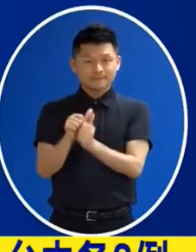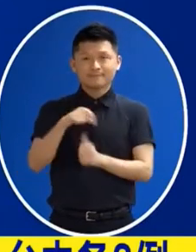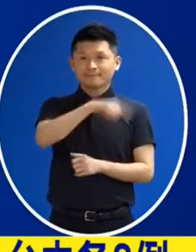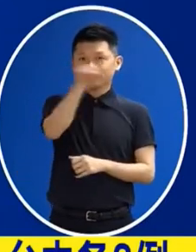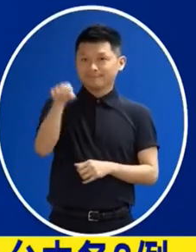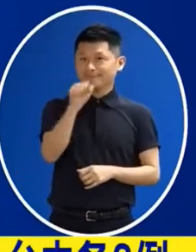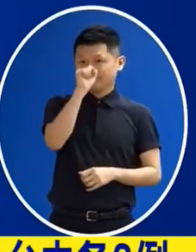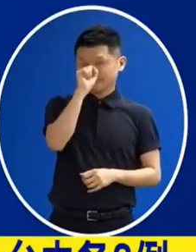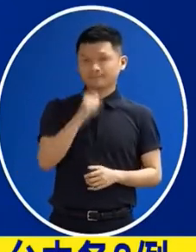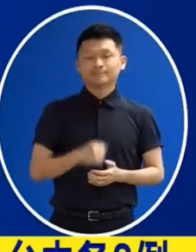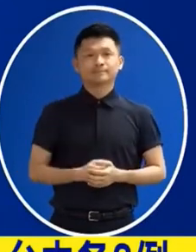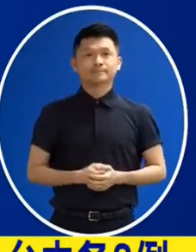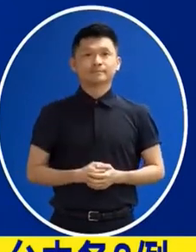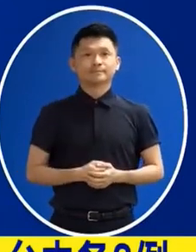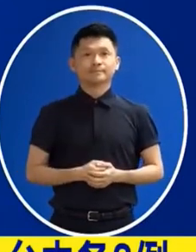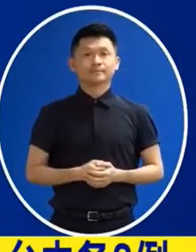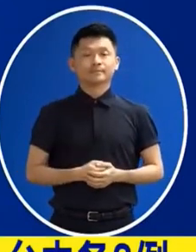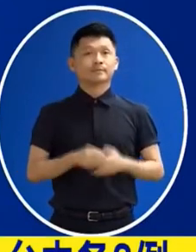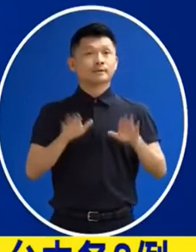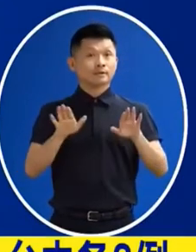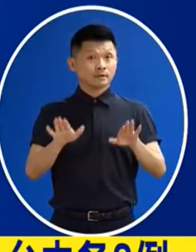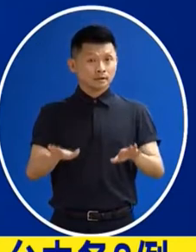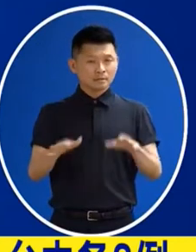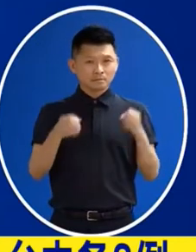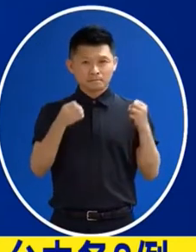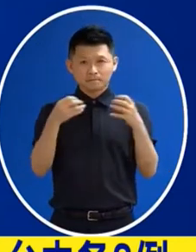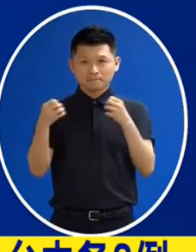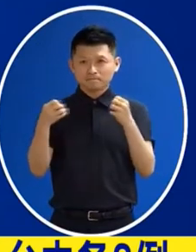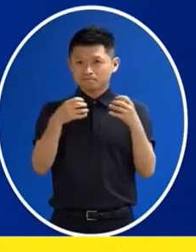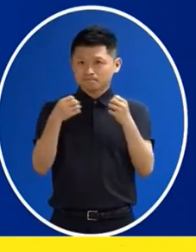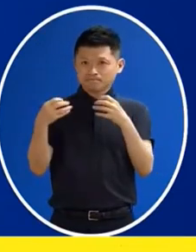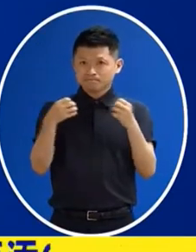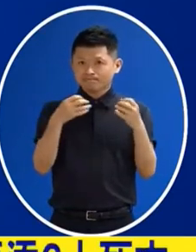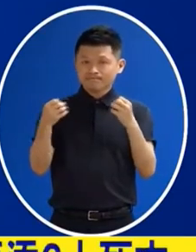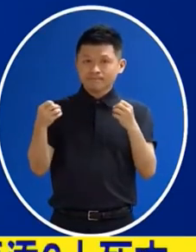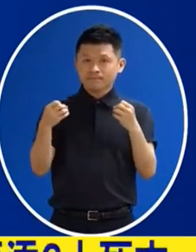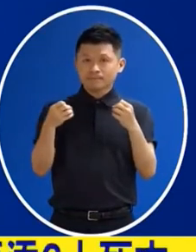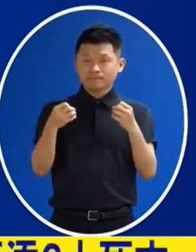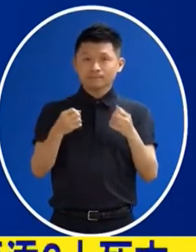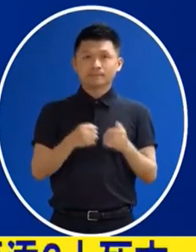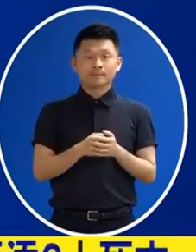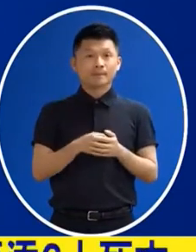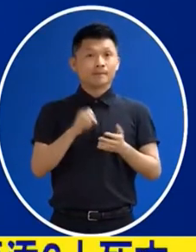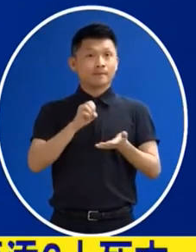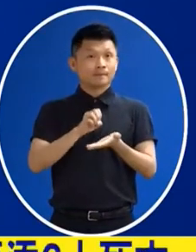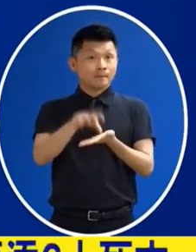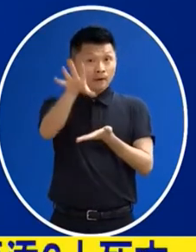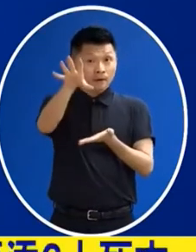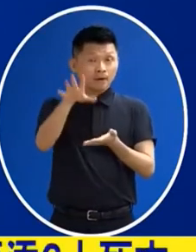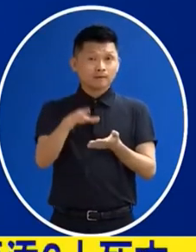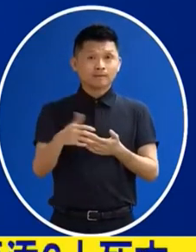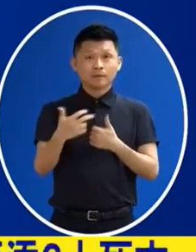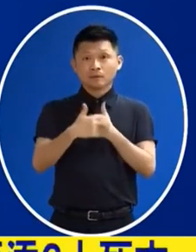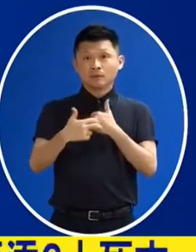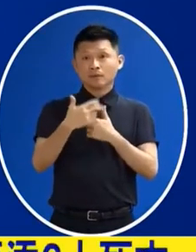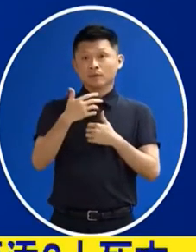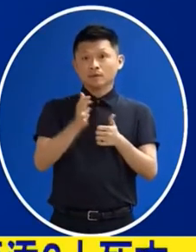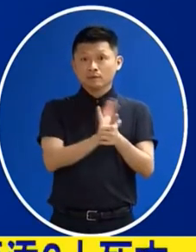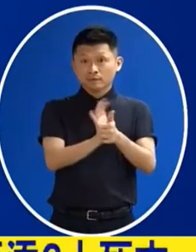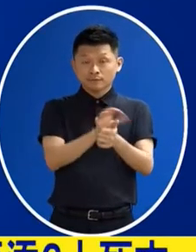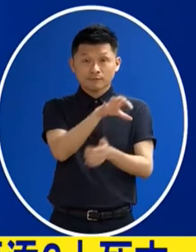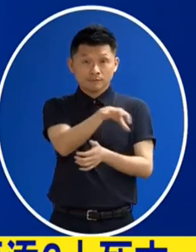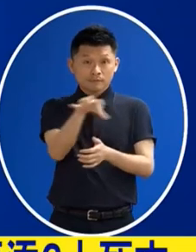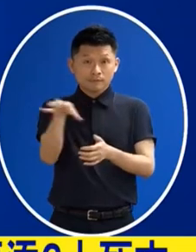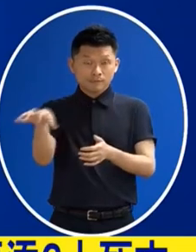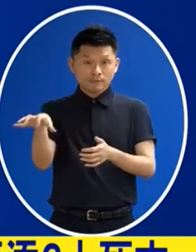那有关我们现在在讨论要函班的一个卫生福利机构的社区室